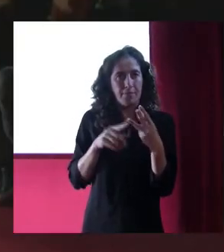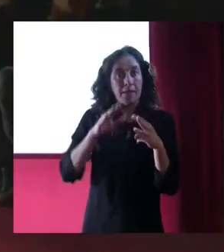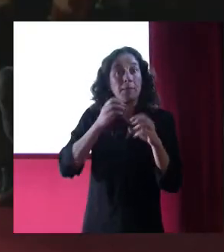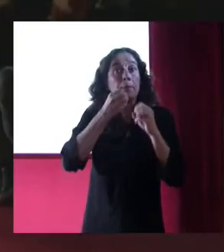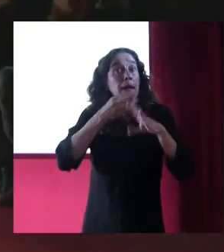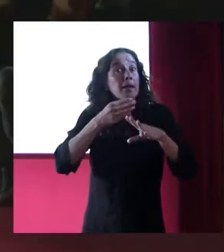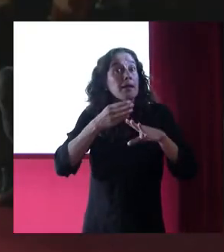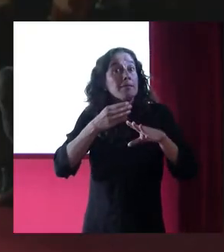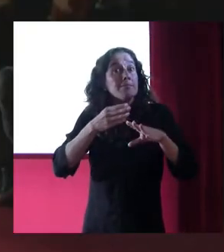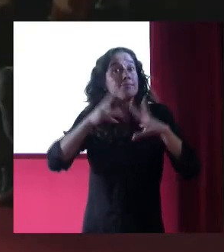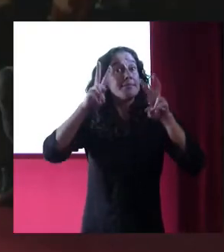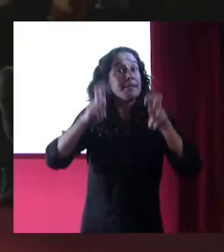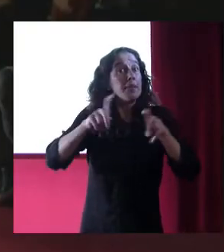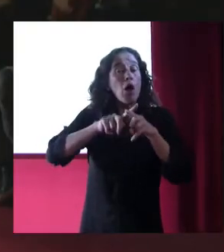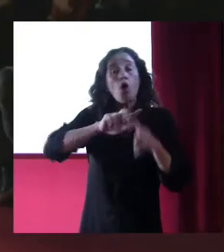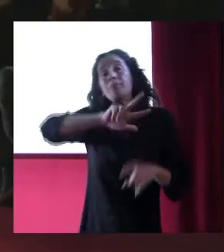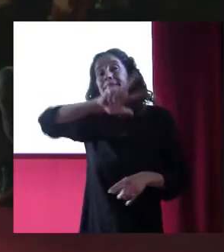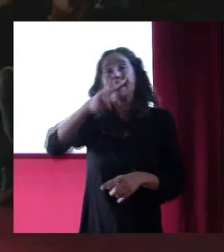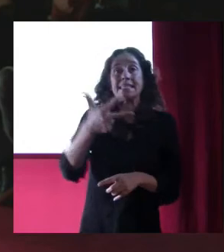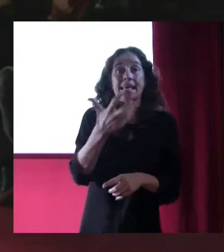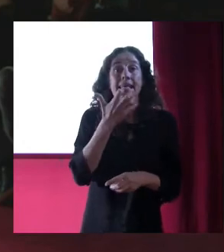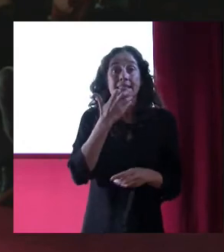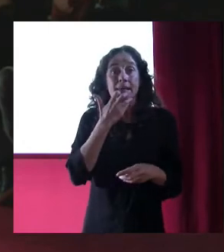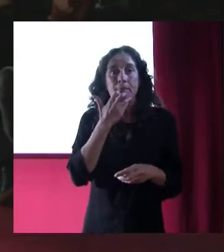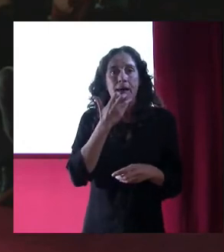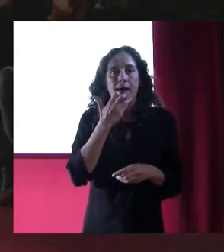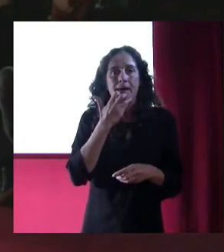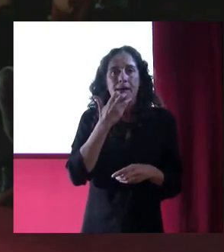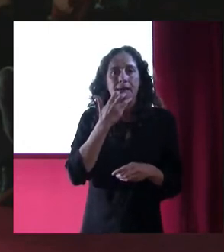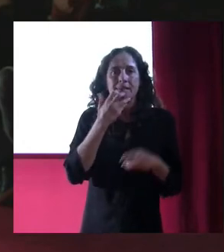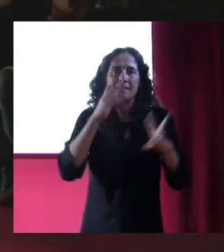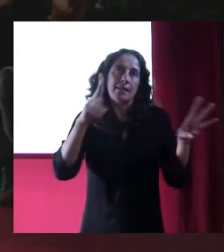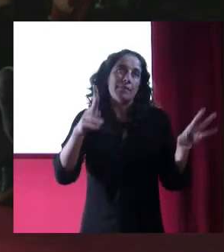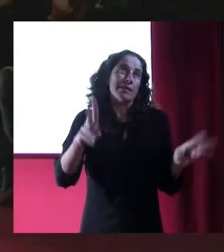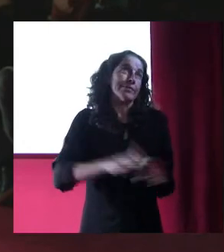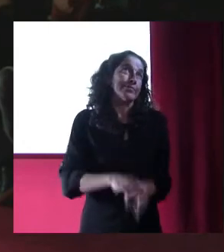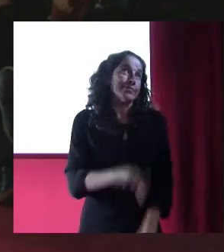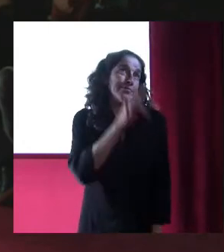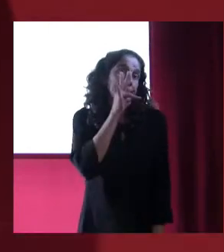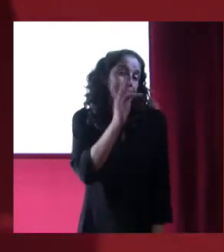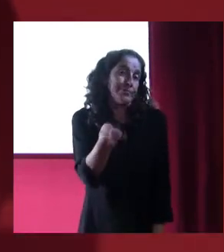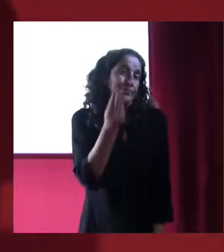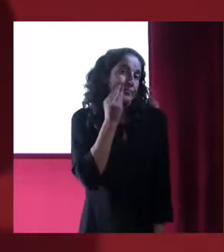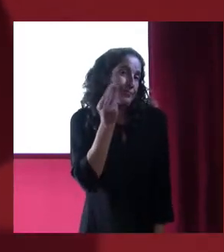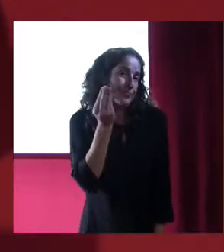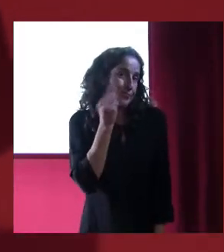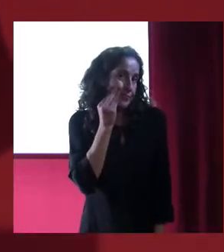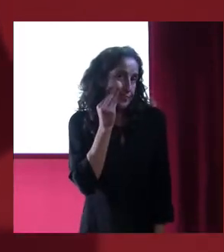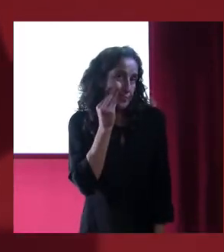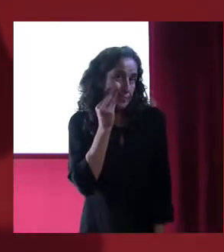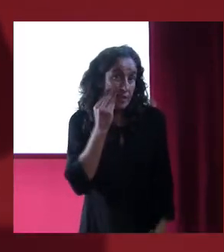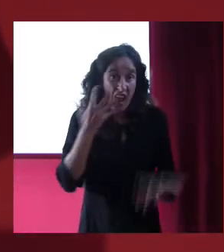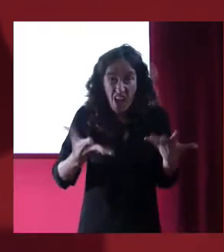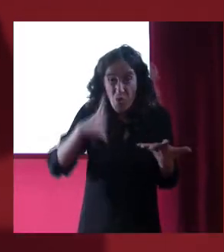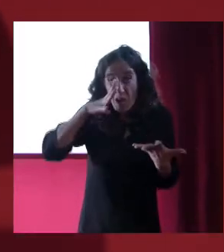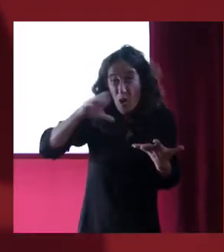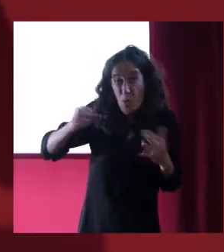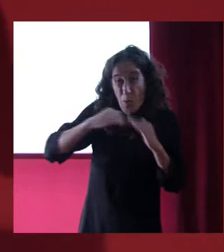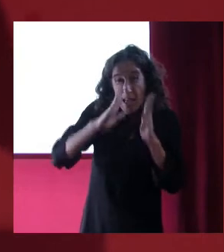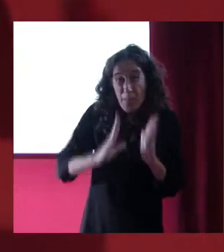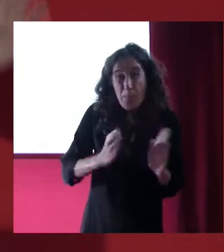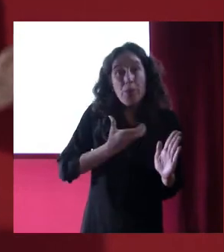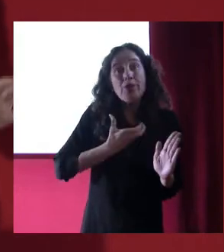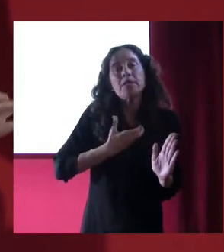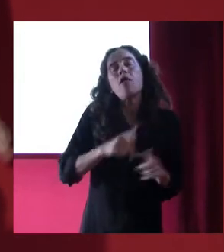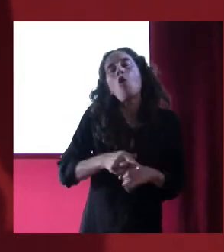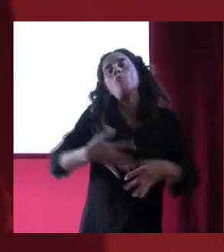Finalment, com a tercer exemple, en aquest bloc de les falses promeses. L'actual govern municipal havia de